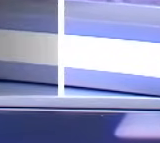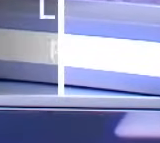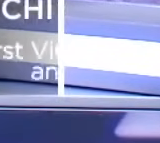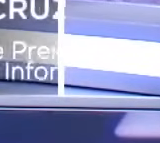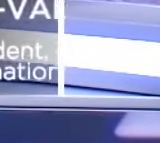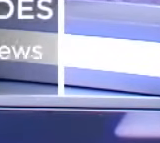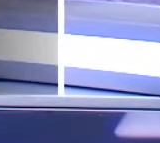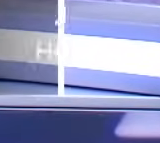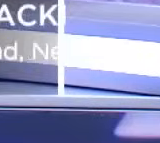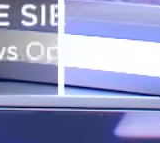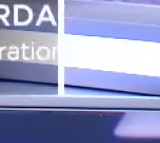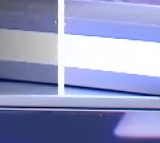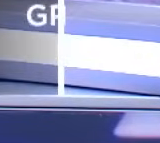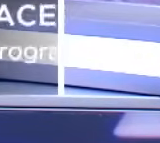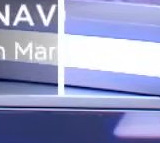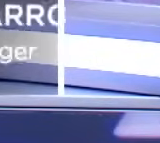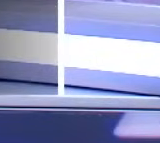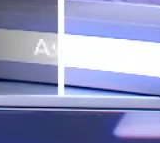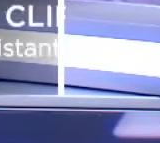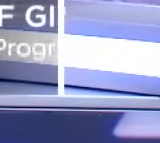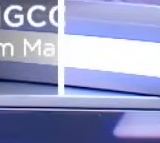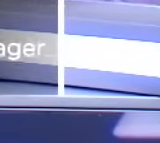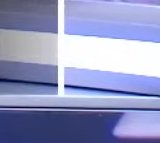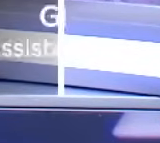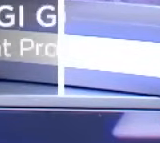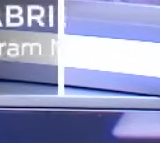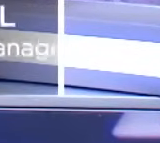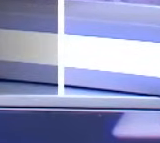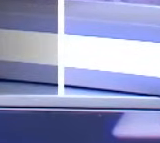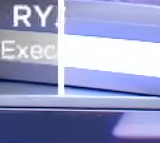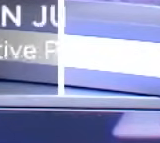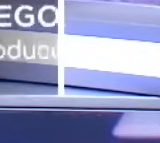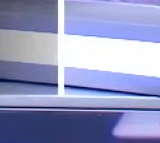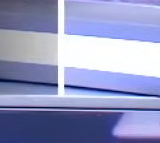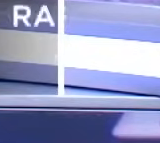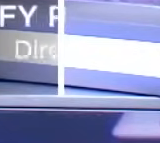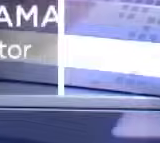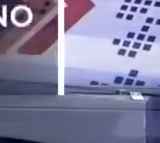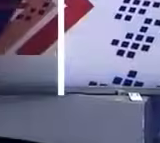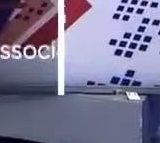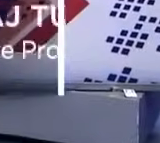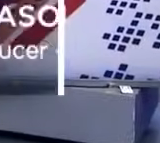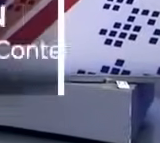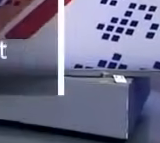opinion. Kami yung kasangga sa pagbabalita. Ako po si Ruth Cabal. Ako na po si Adlingka. Magandang gabi.